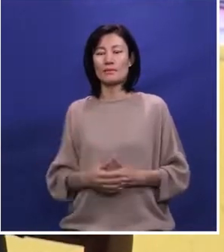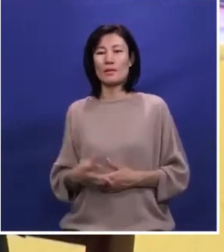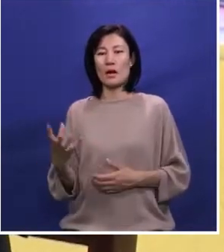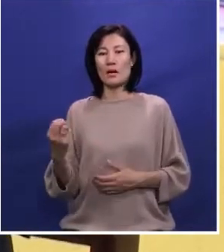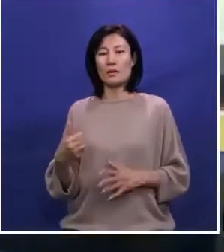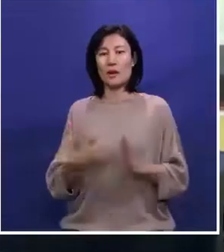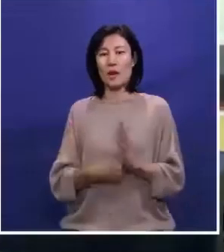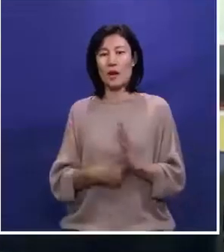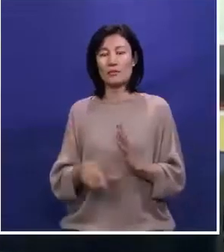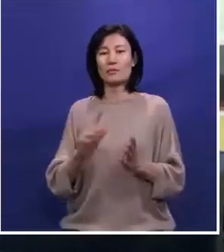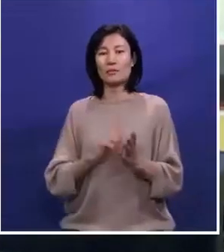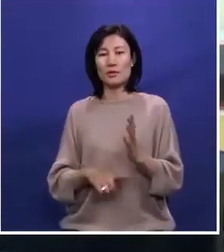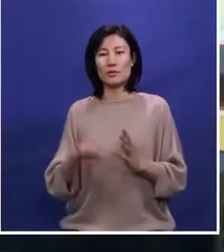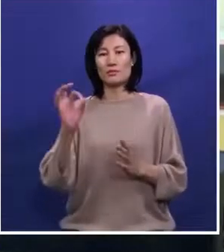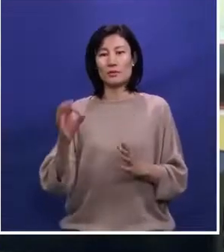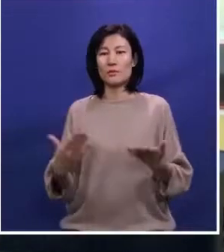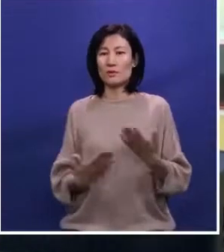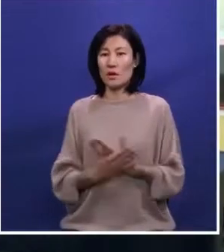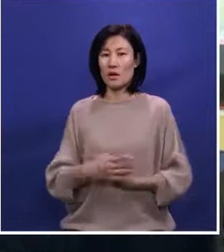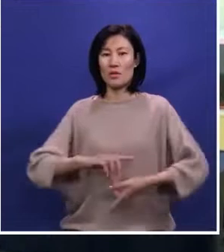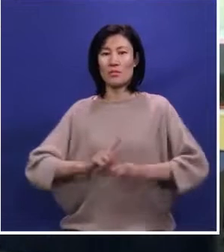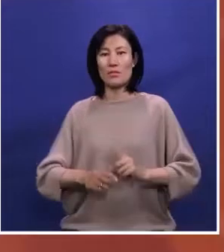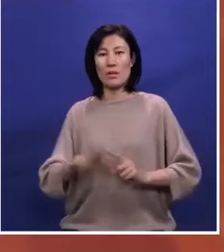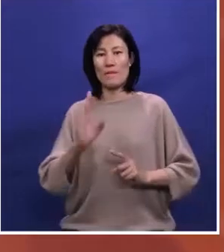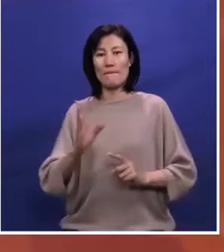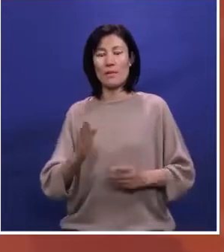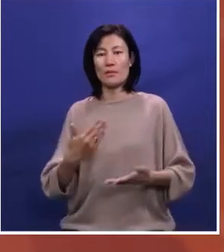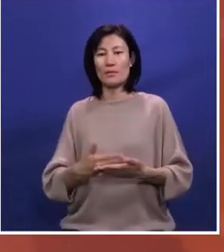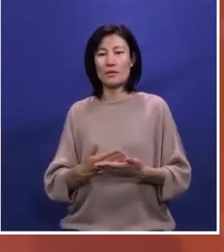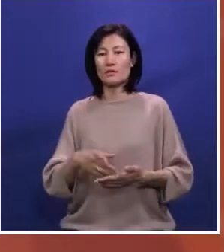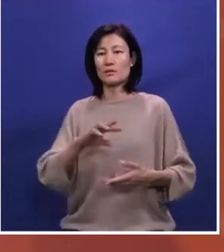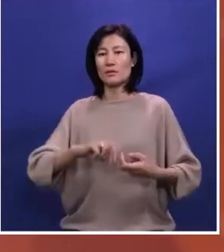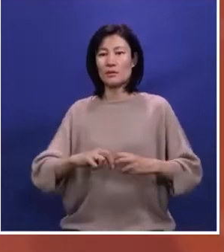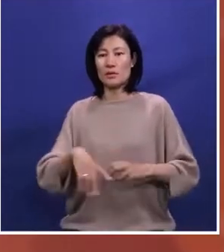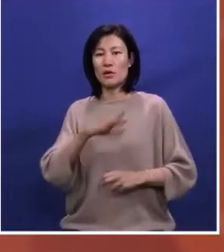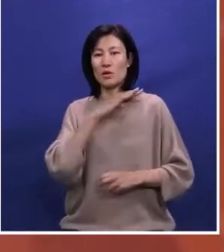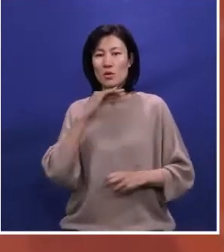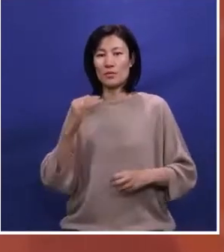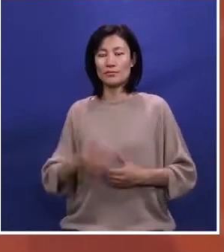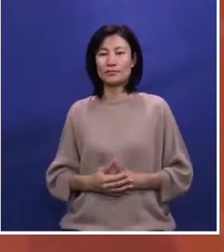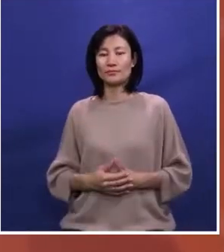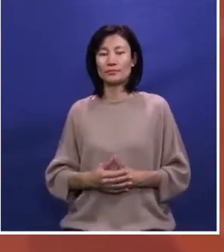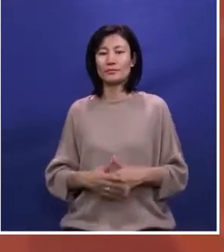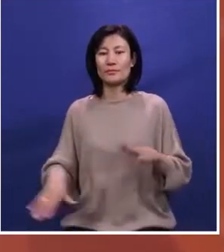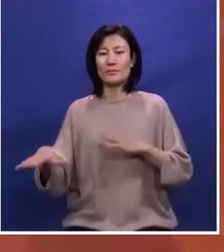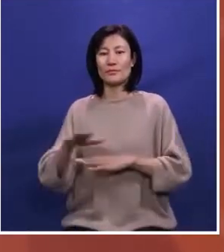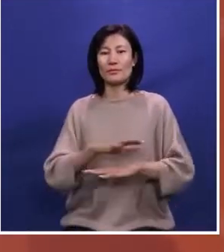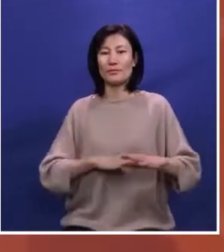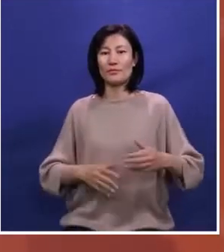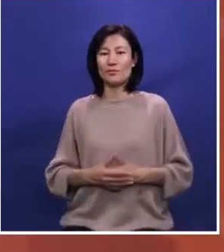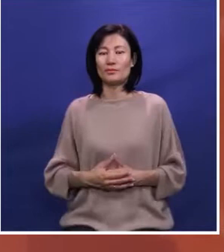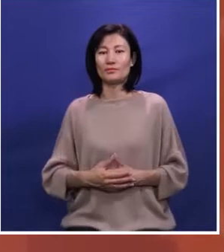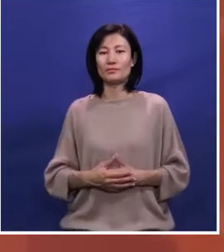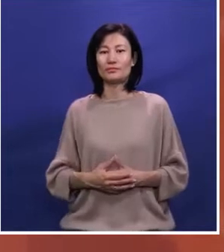кемінде 60-70%-ға жаңарады деген болжам бар. Мәселе көп, жалпы енді